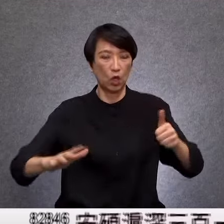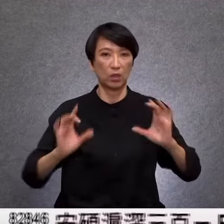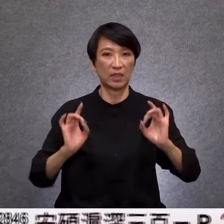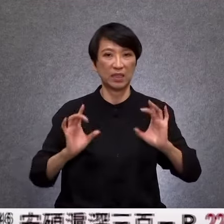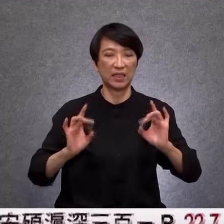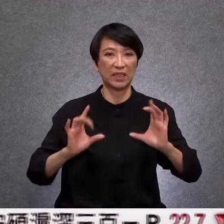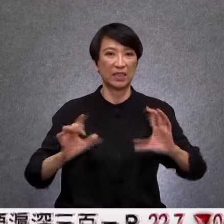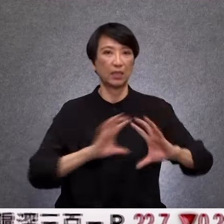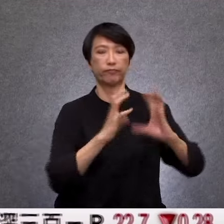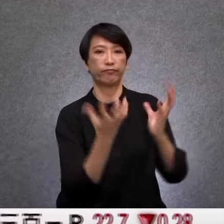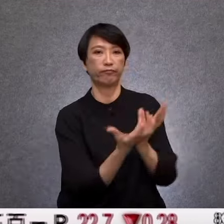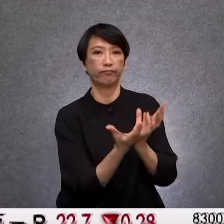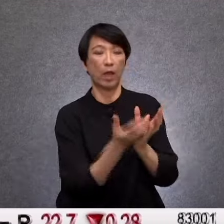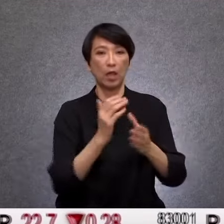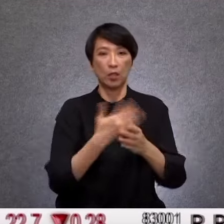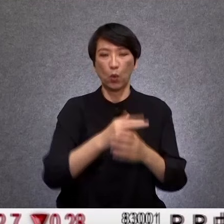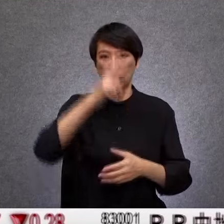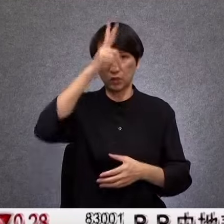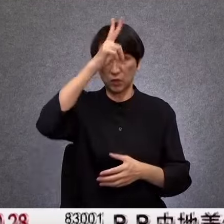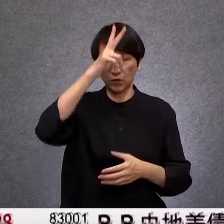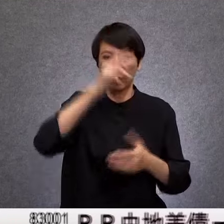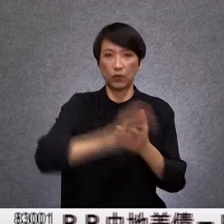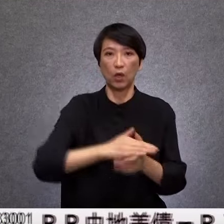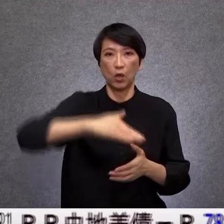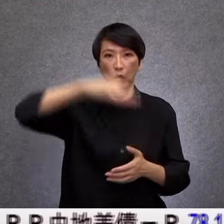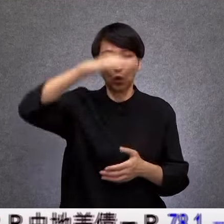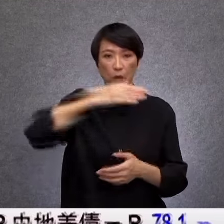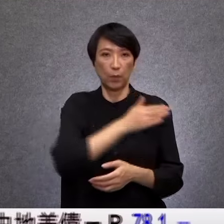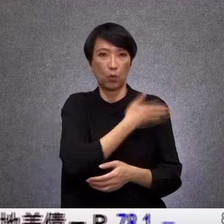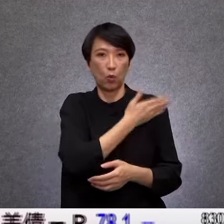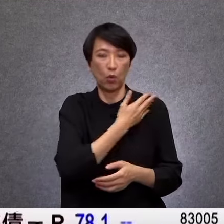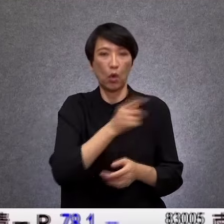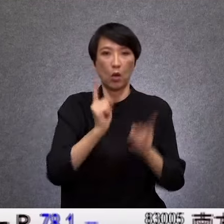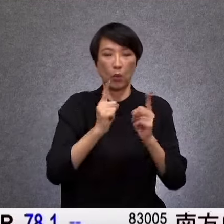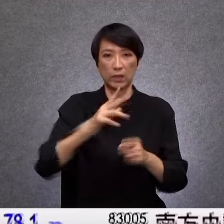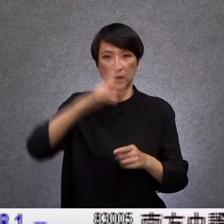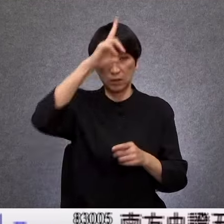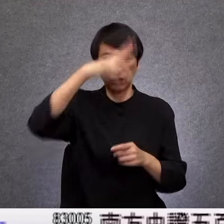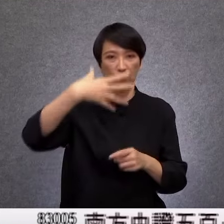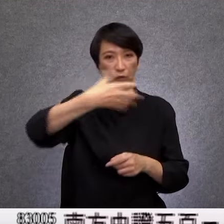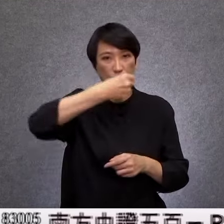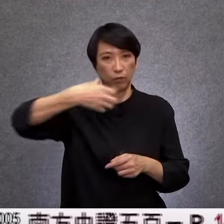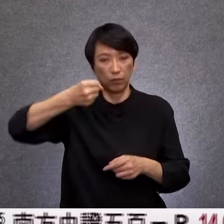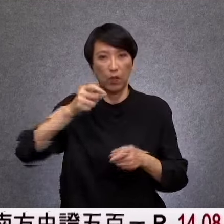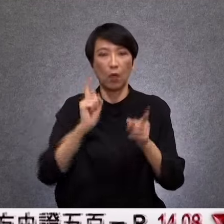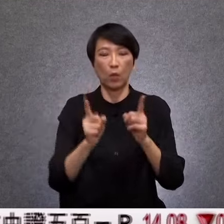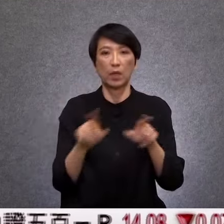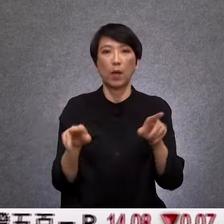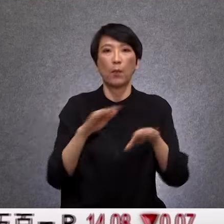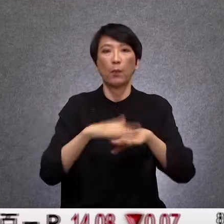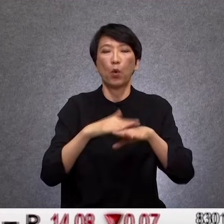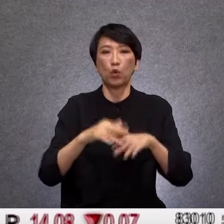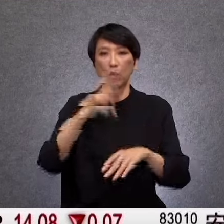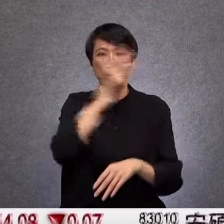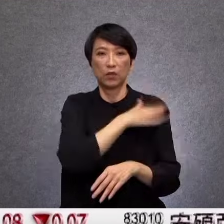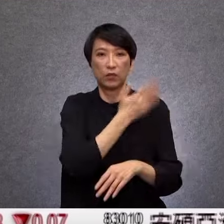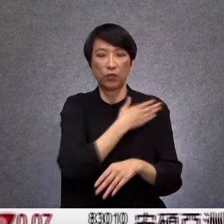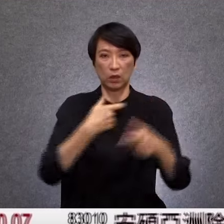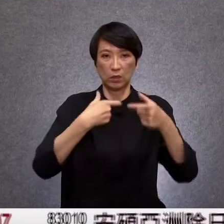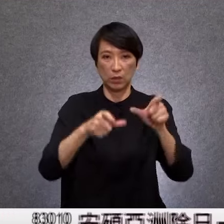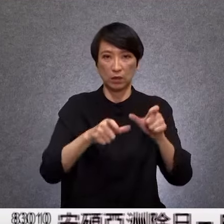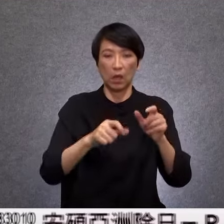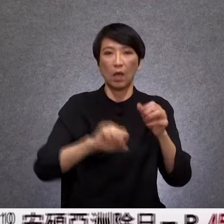嘅行為係影響到私人市場，因為政府嘅高級公務員又好、問責官員又好，以至一